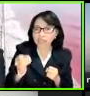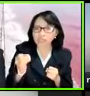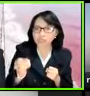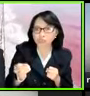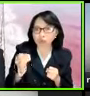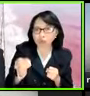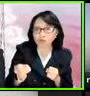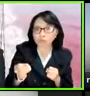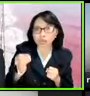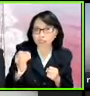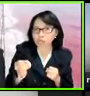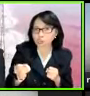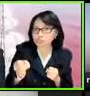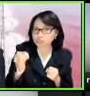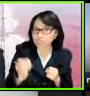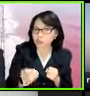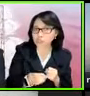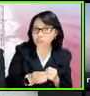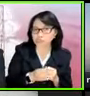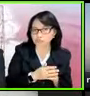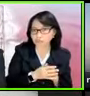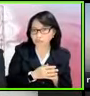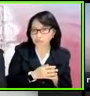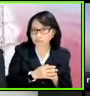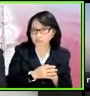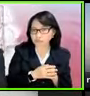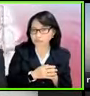yaitu kaum non-yahudi